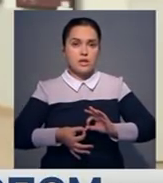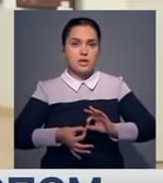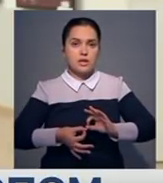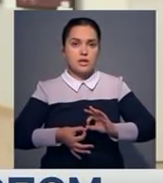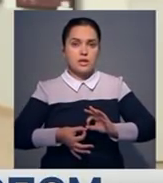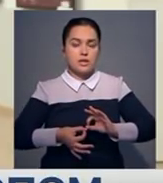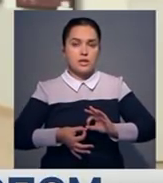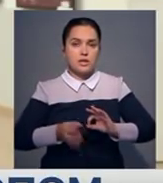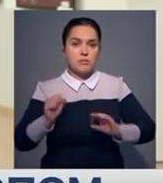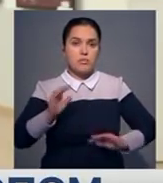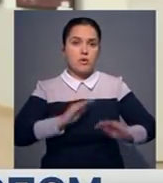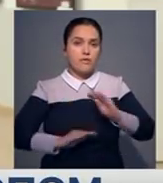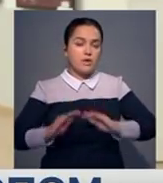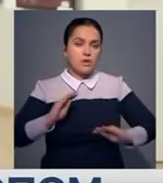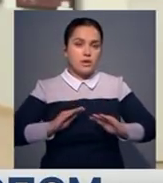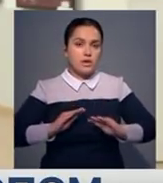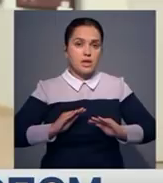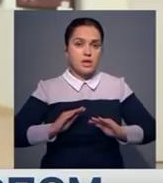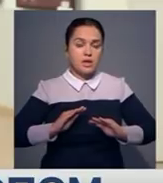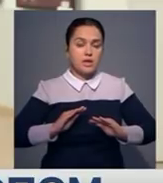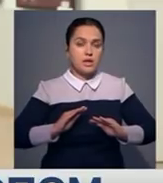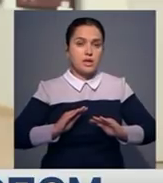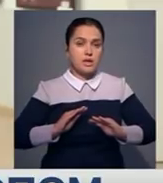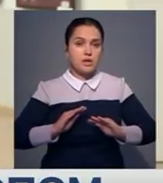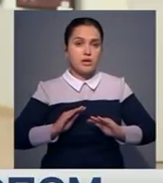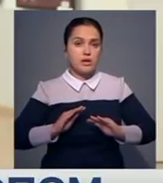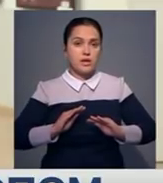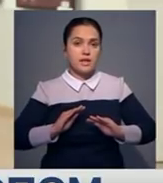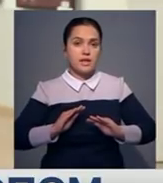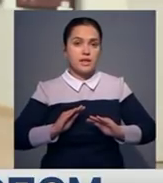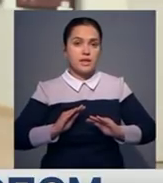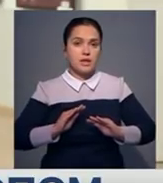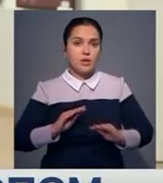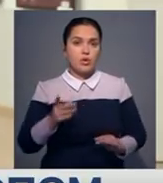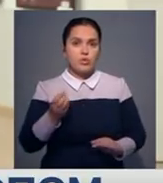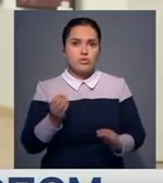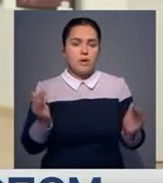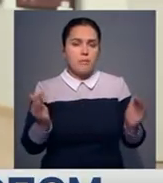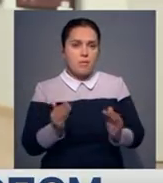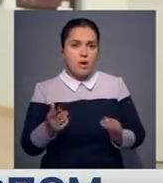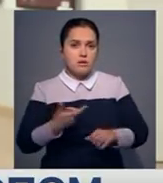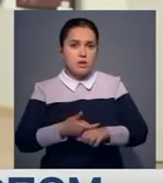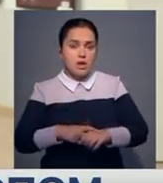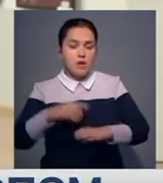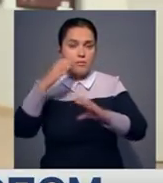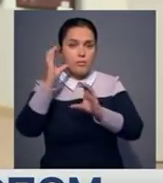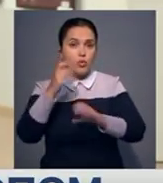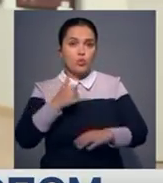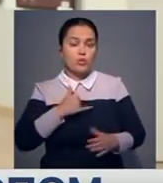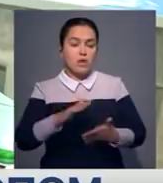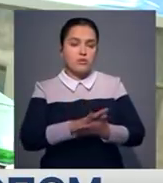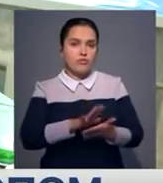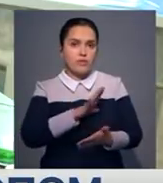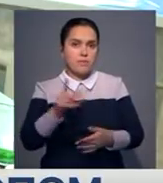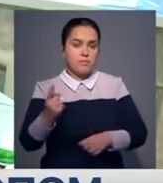какими-то формочками, да, скульптурными. Вот. А так, чтобы менее и еще менее по размерам, у нас ничего